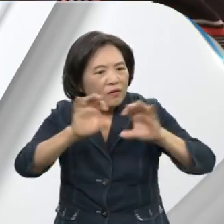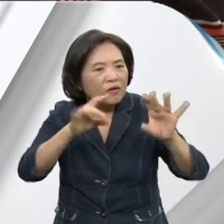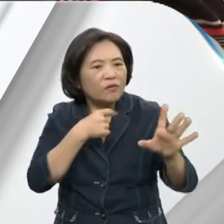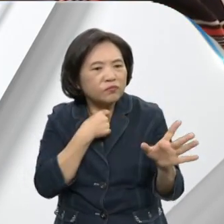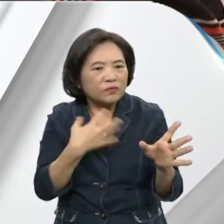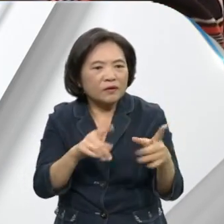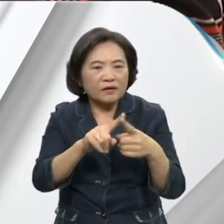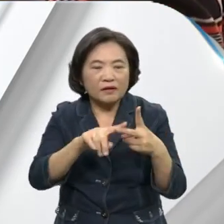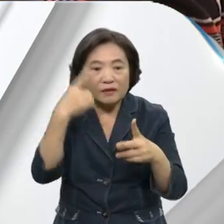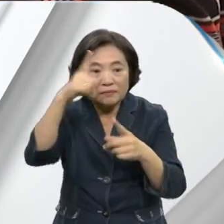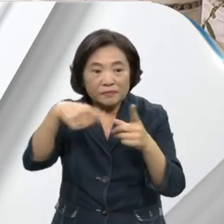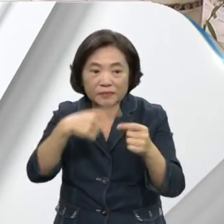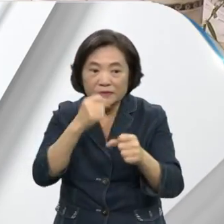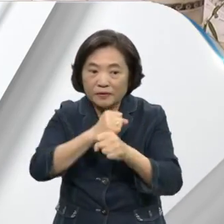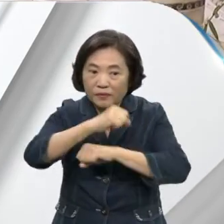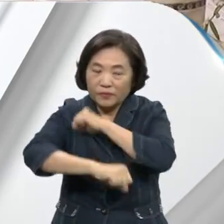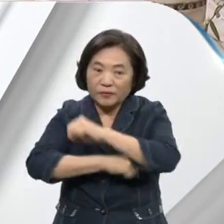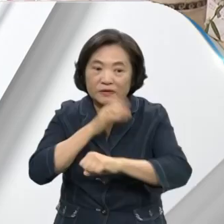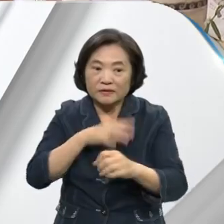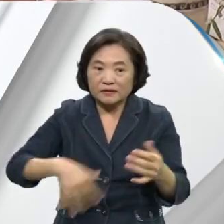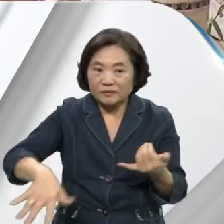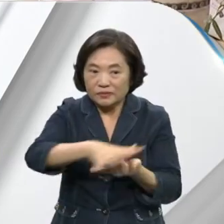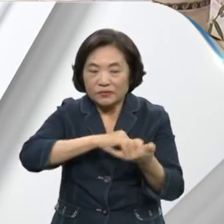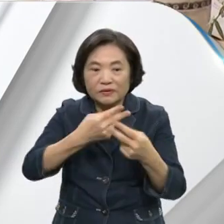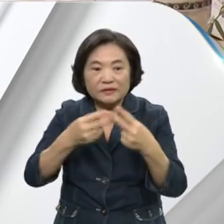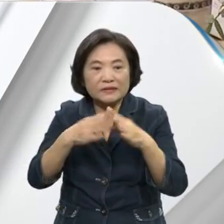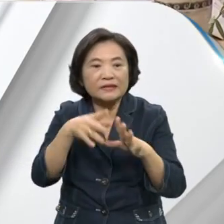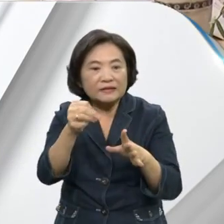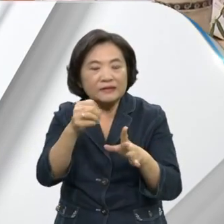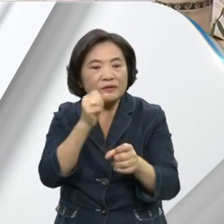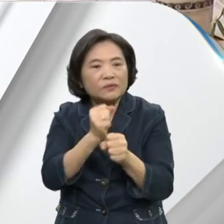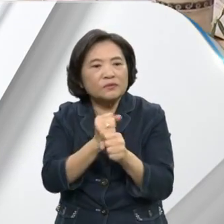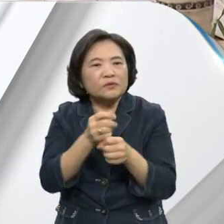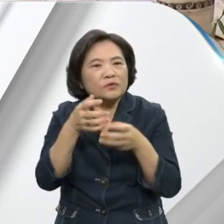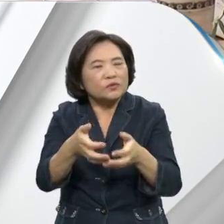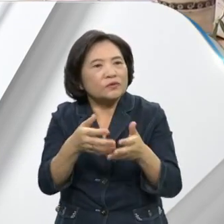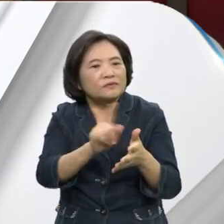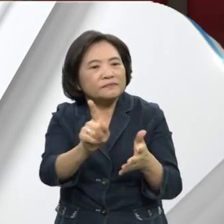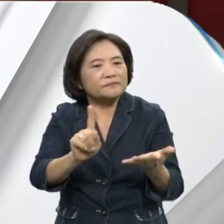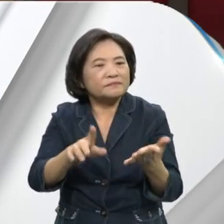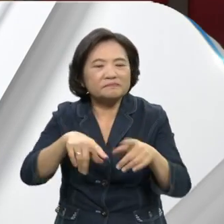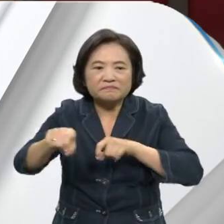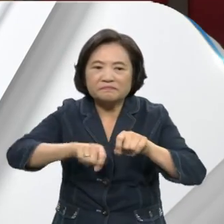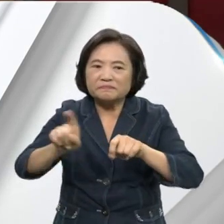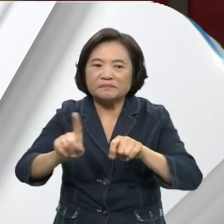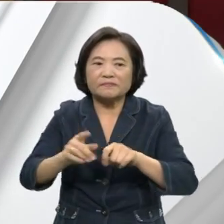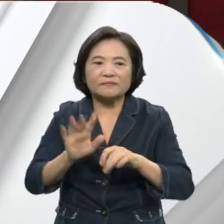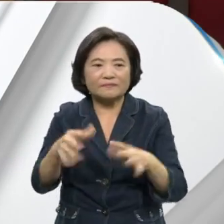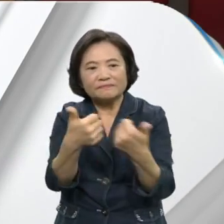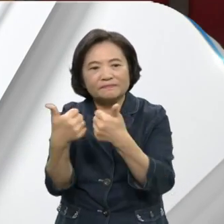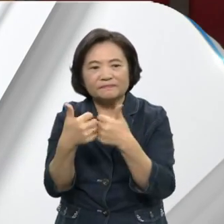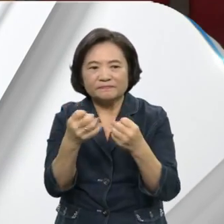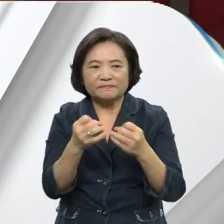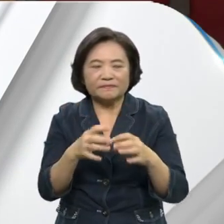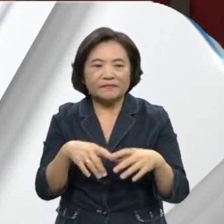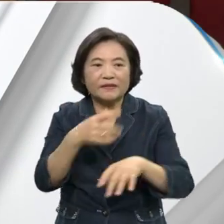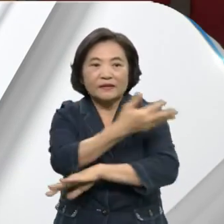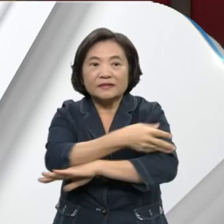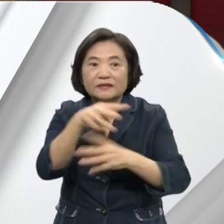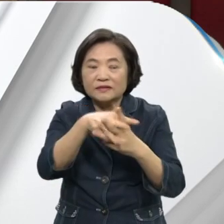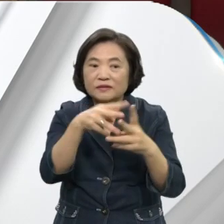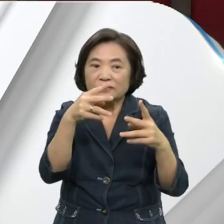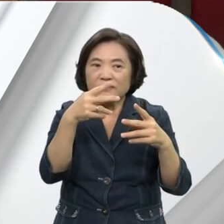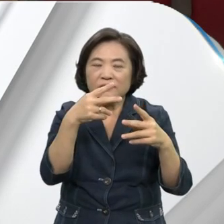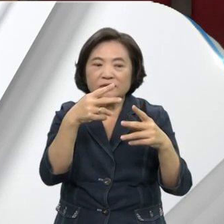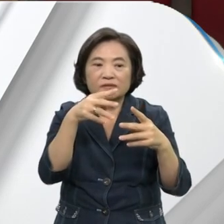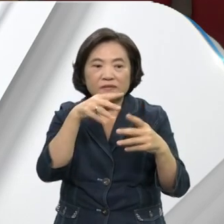过完全来派明年中华宴全国客家人的工作要点。 溪州乡客家人口